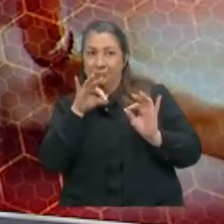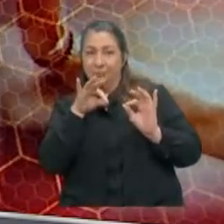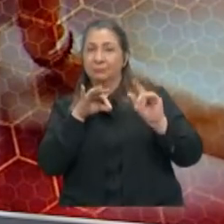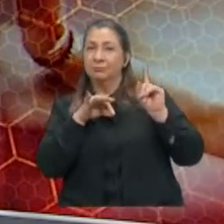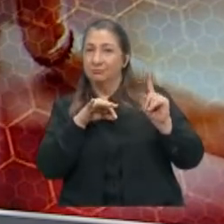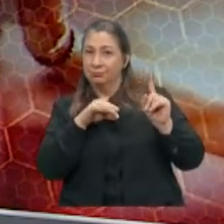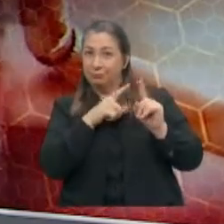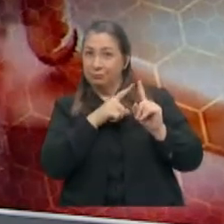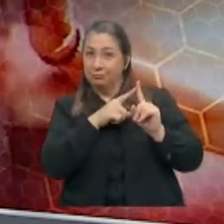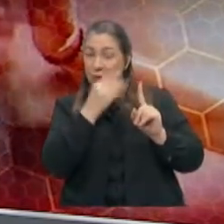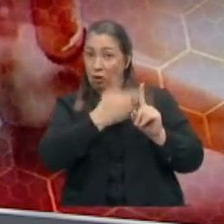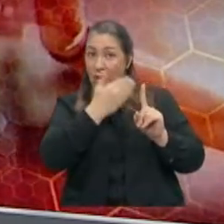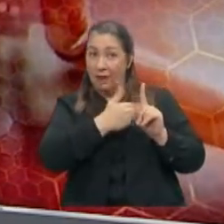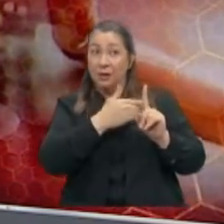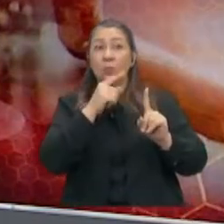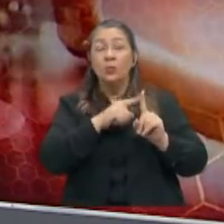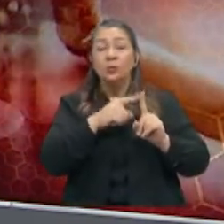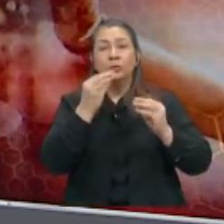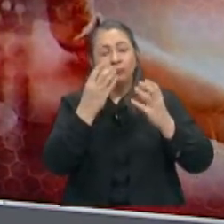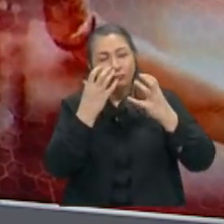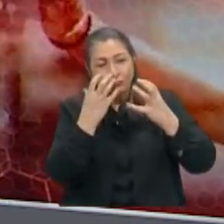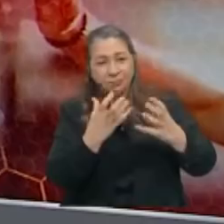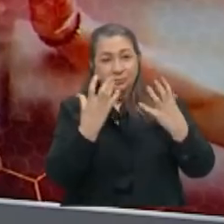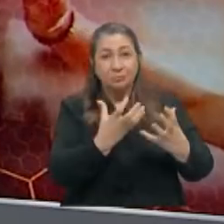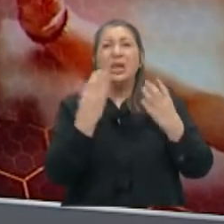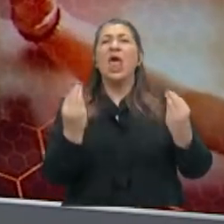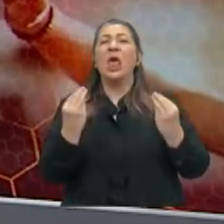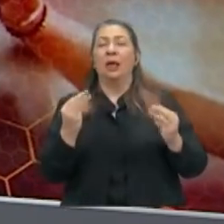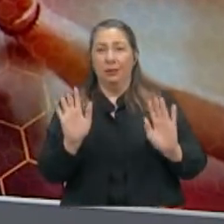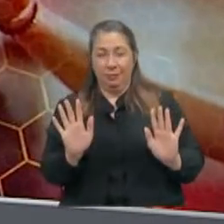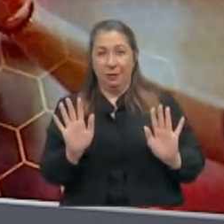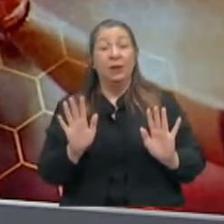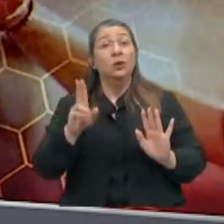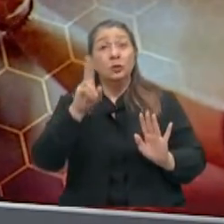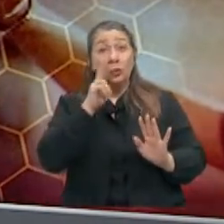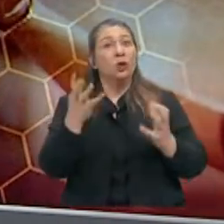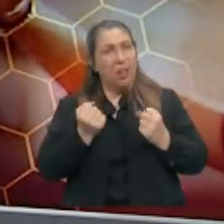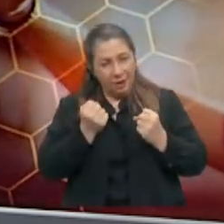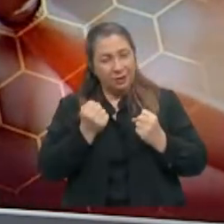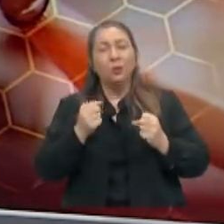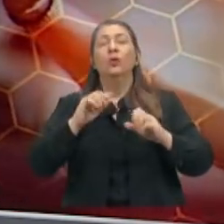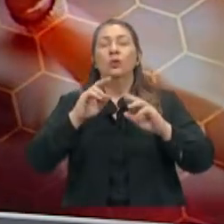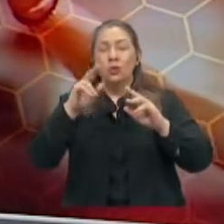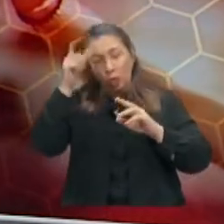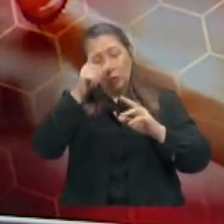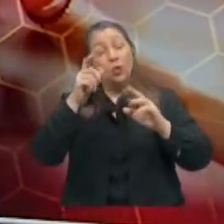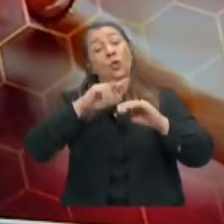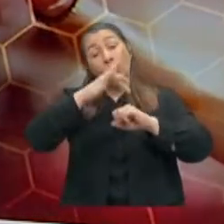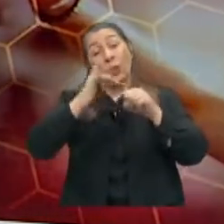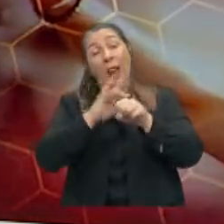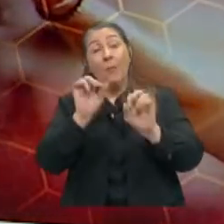bir tanesi. Dolayısıyla bunun üstüne eğilmek iyidir. Netice alınır. Ülkeler böyle